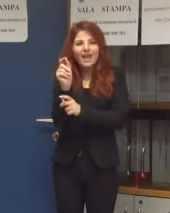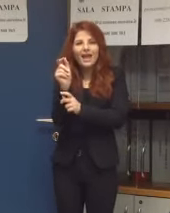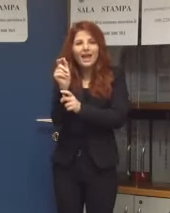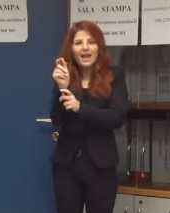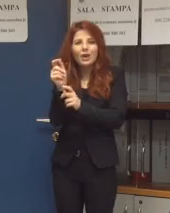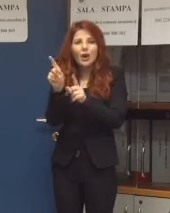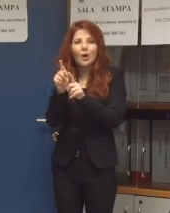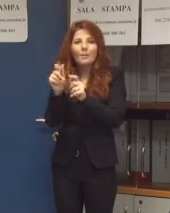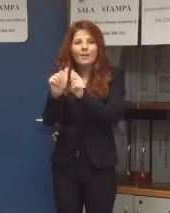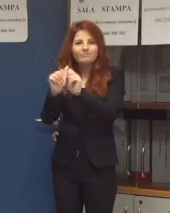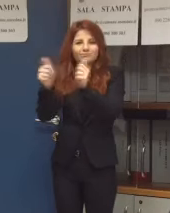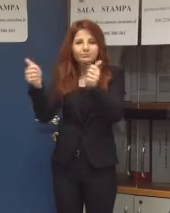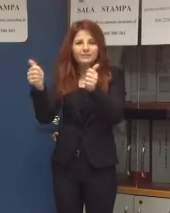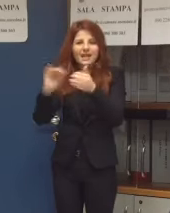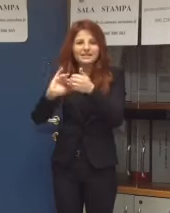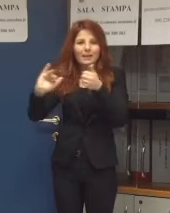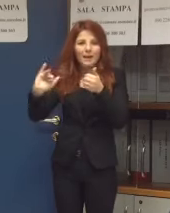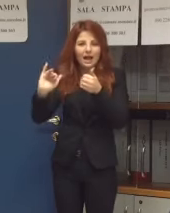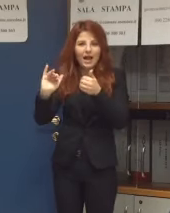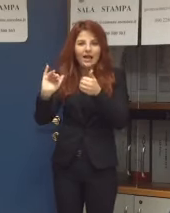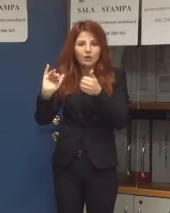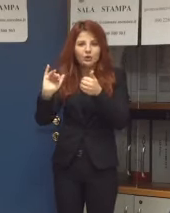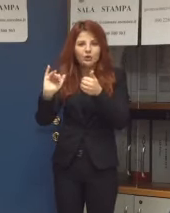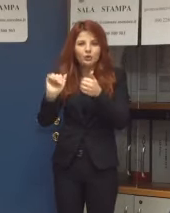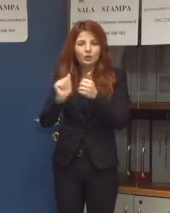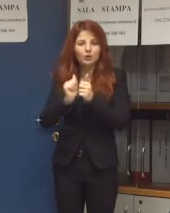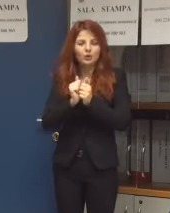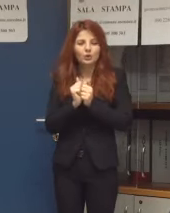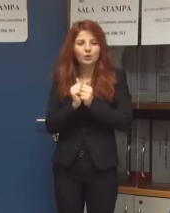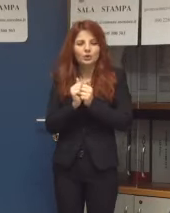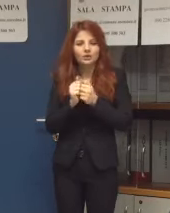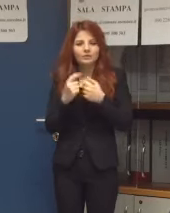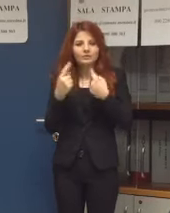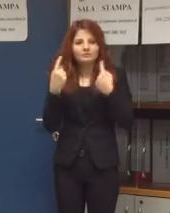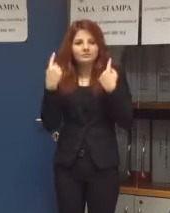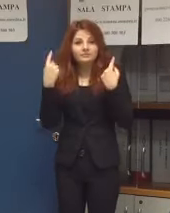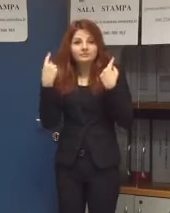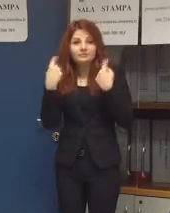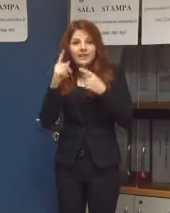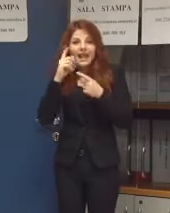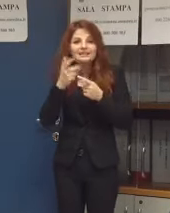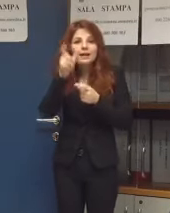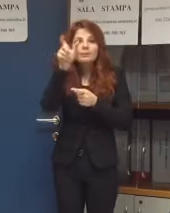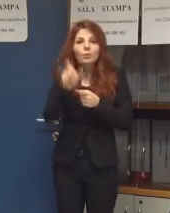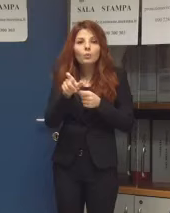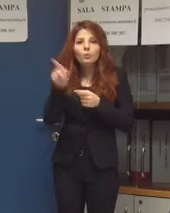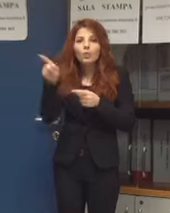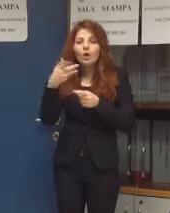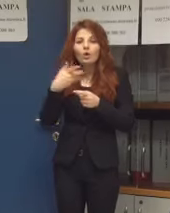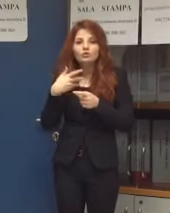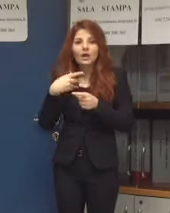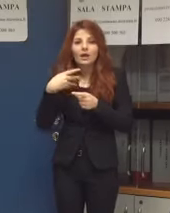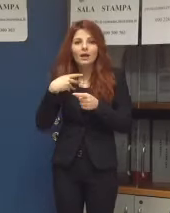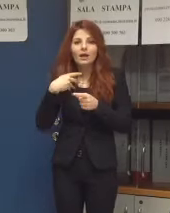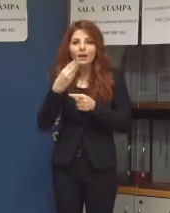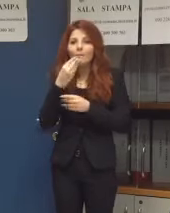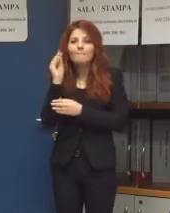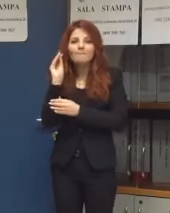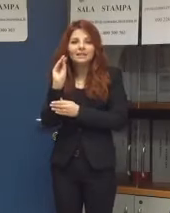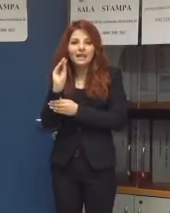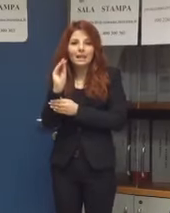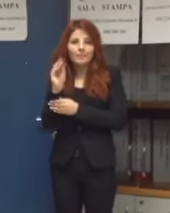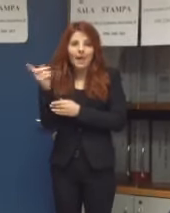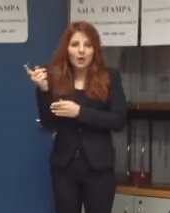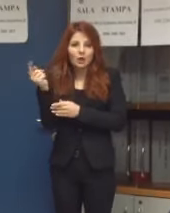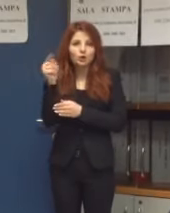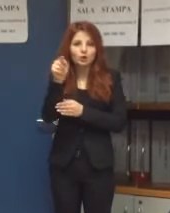va dichiarato, perché anche questa è una forma che viene percepita con carattere di continuità, siamo nell'ipotesi della lettera A e quindi anche questa